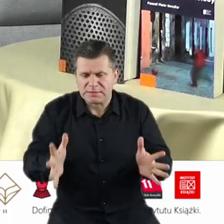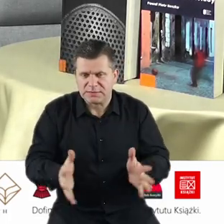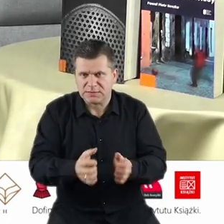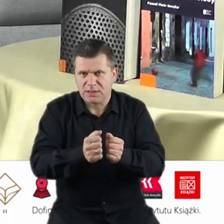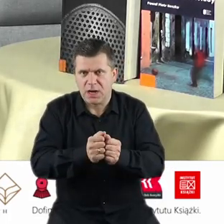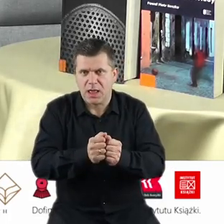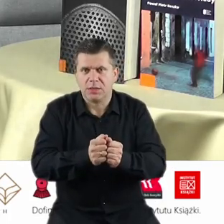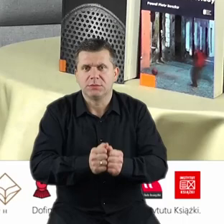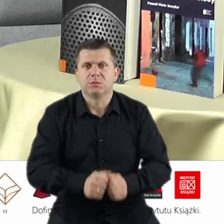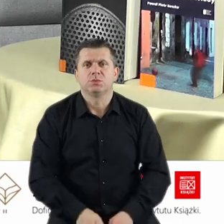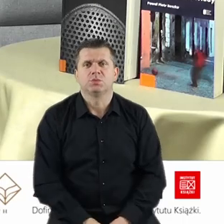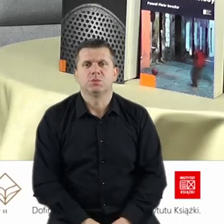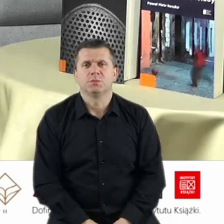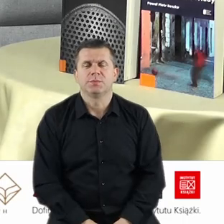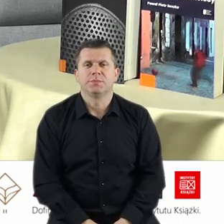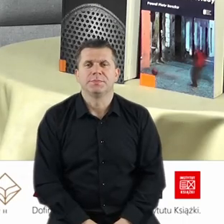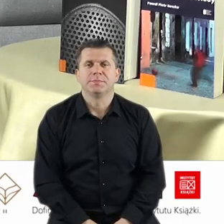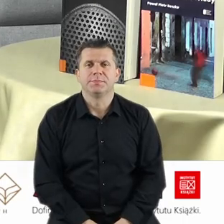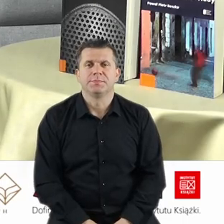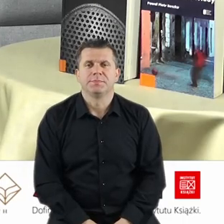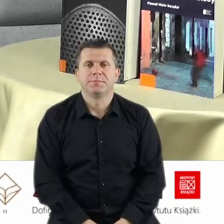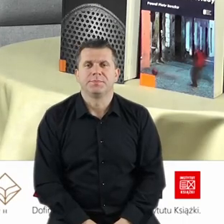moim reportażu, jak znalazł